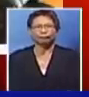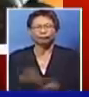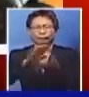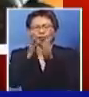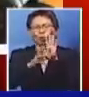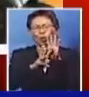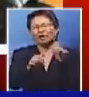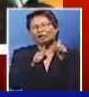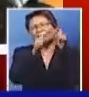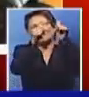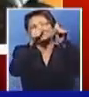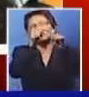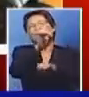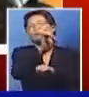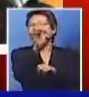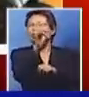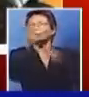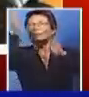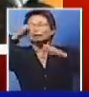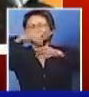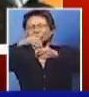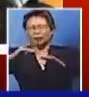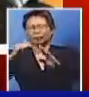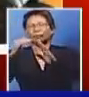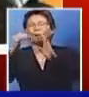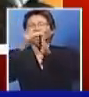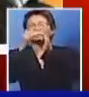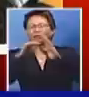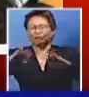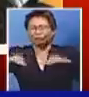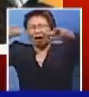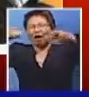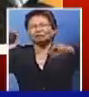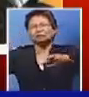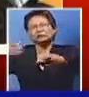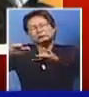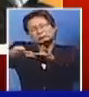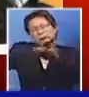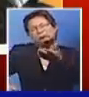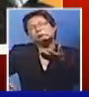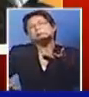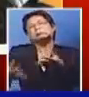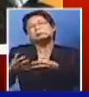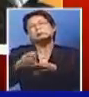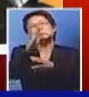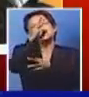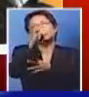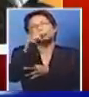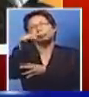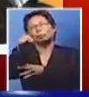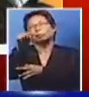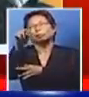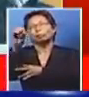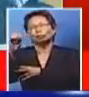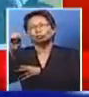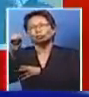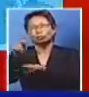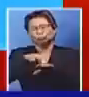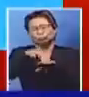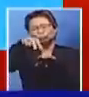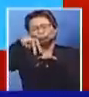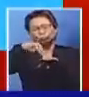Menjadi wakil tunggal Malaysia di acara final ini, Nur Dabitah Sabri bermula gugup hanya mencatat 60.0 di terjunan